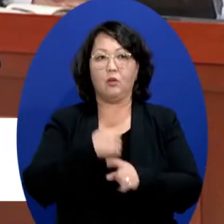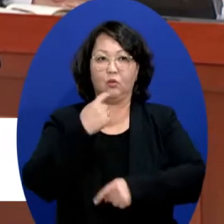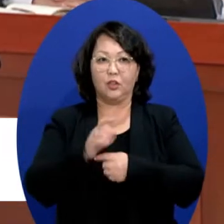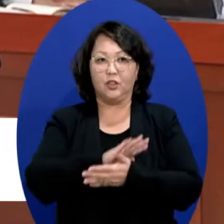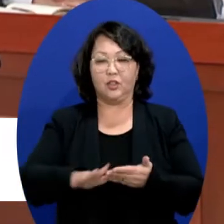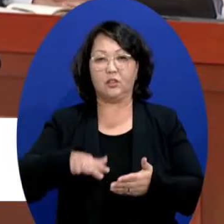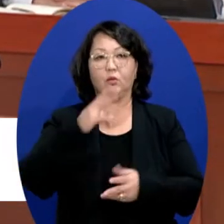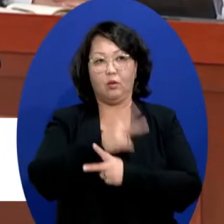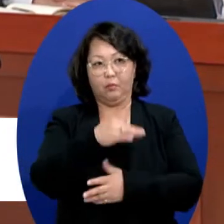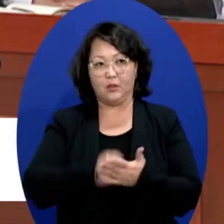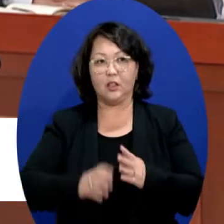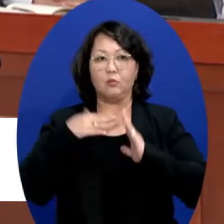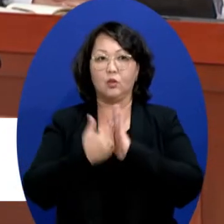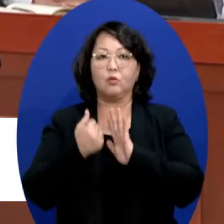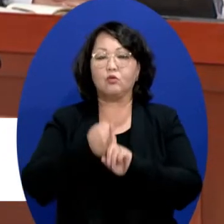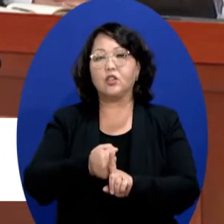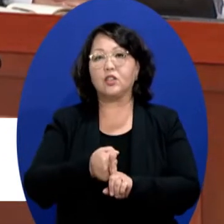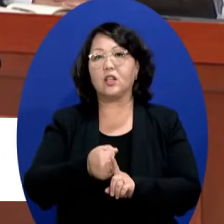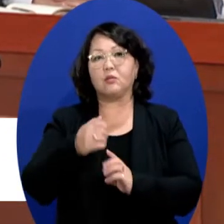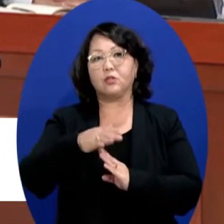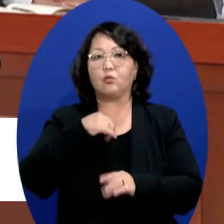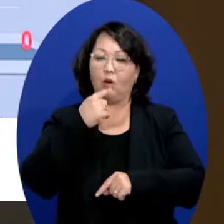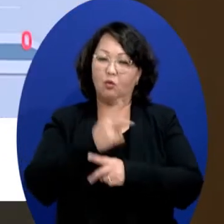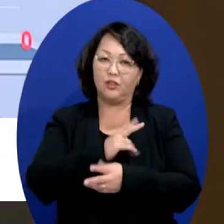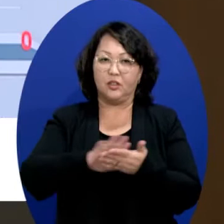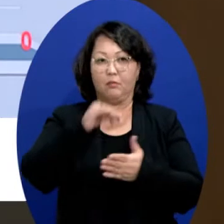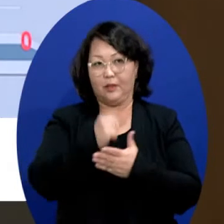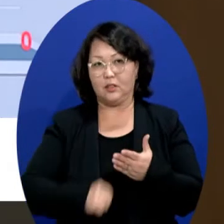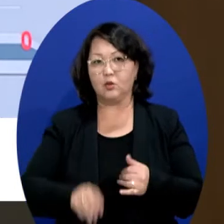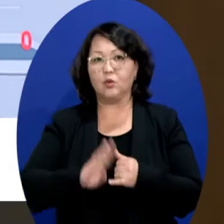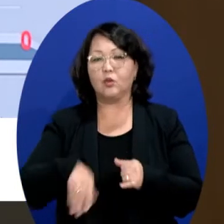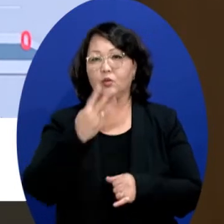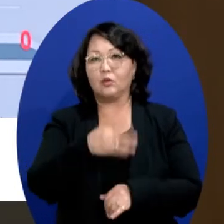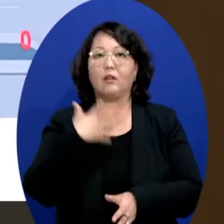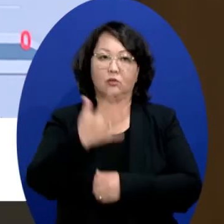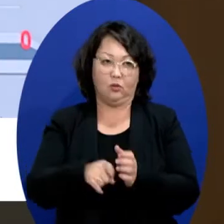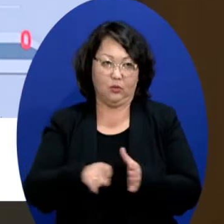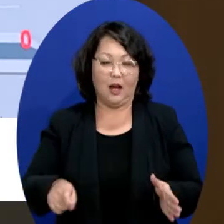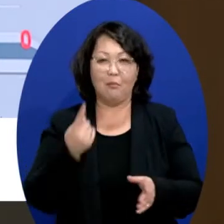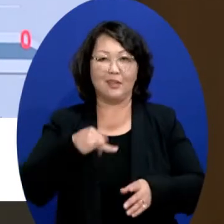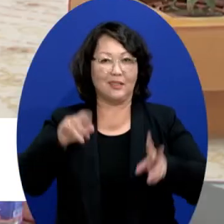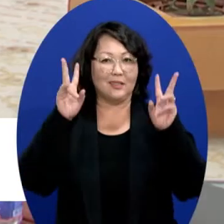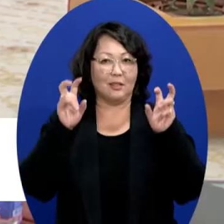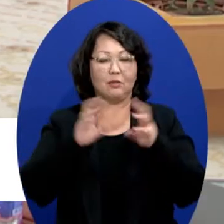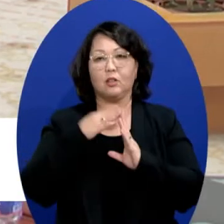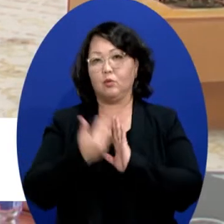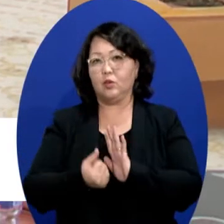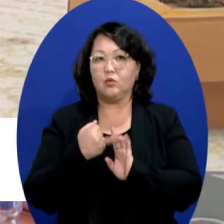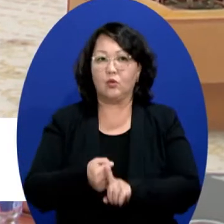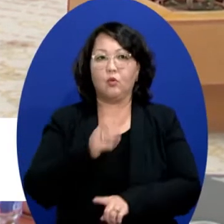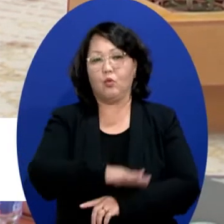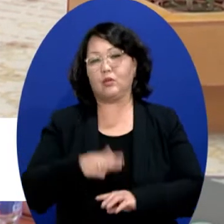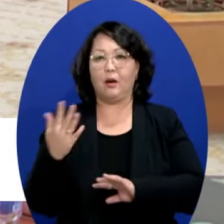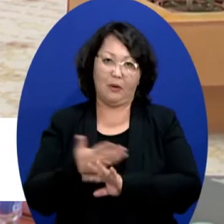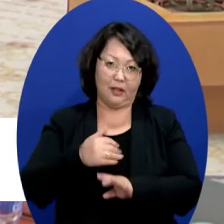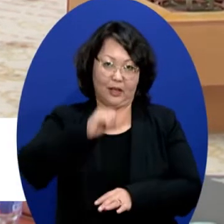бүлийн хүчирхийлэлтэй дэмжих тухай хуулийг ч шинжилсэн. Өөрөөр хэлбэл сүүлийн 4-5 жилийн хугацаанд хамгийн их ярддаг сэдэв нь гэр бүлийн хүчирхийлэл, хүүхд